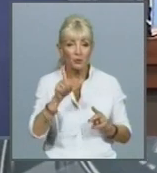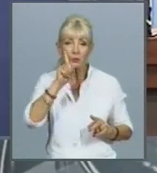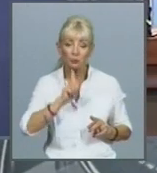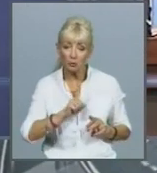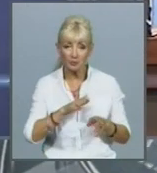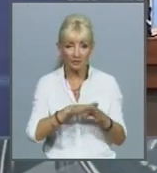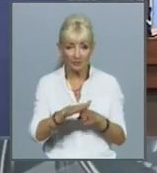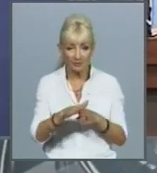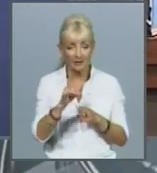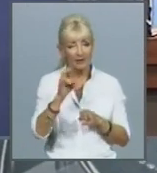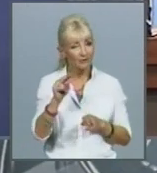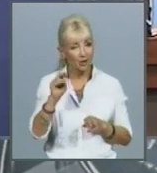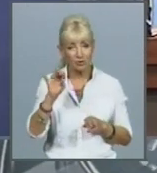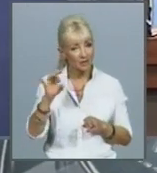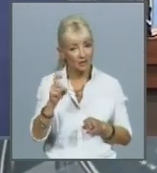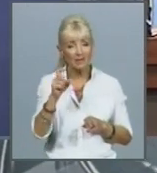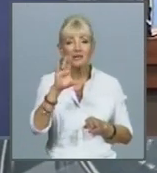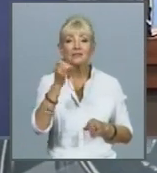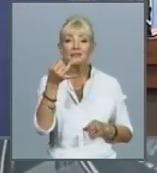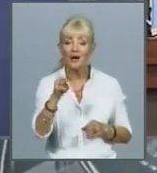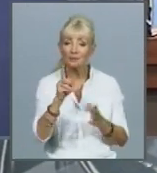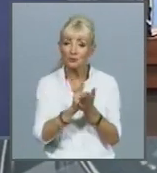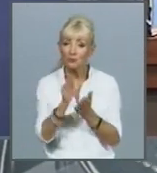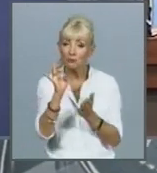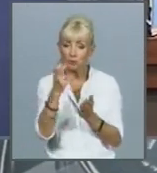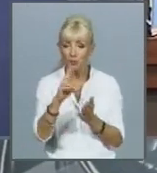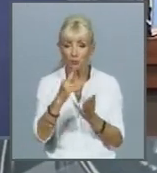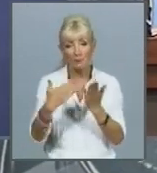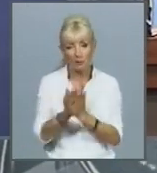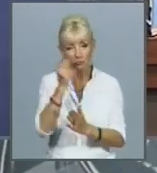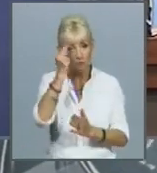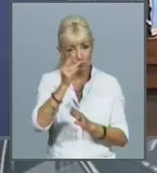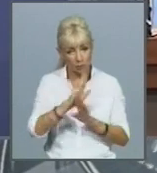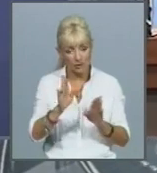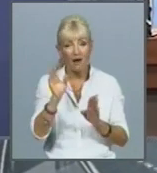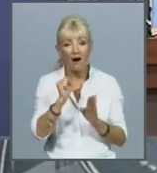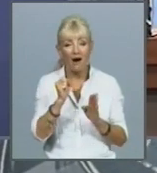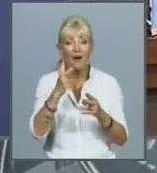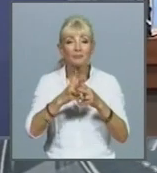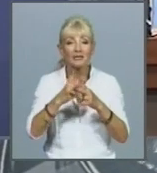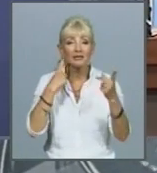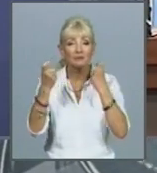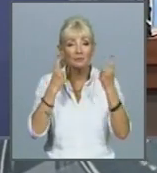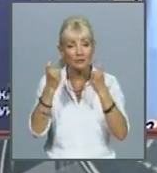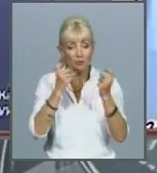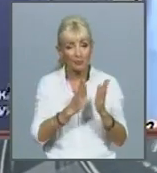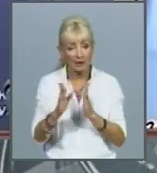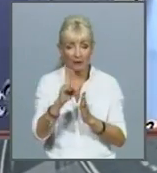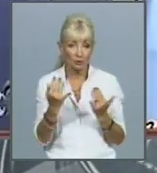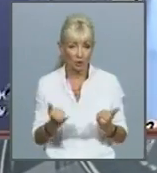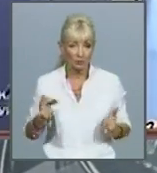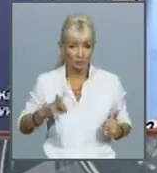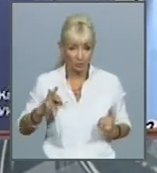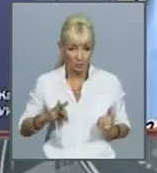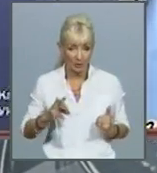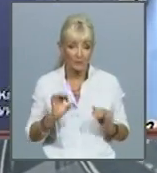зробити це не через сайт Пенсійного фонду, щоб не перенавчатися, а робити з тією медичною інформаційною системою, яка зараз використовується. Оптимістично